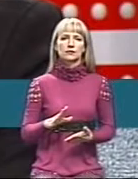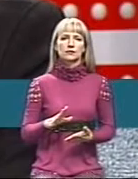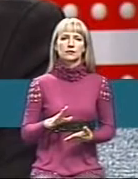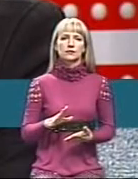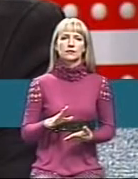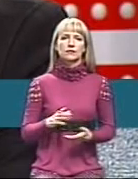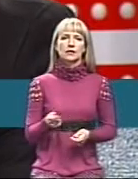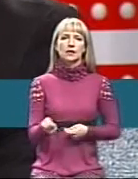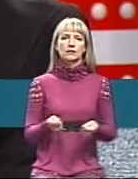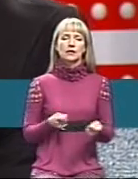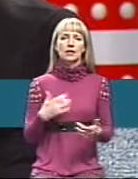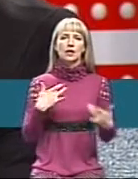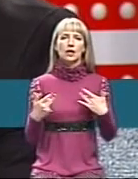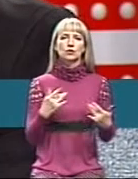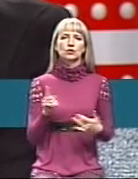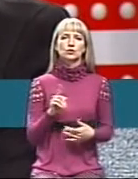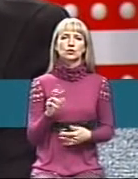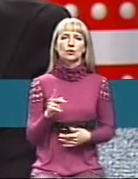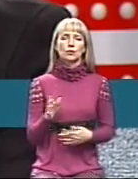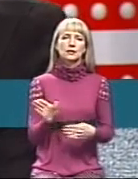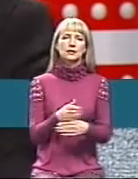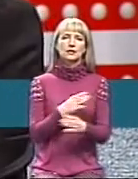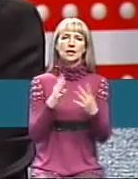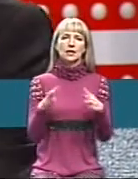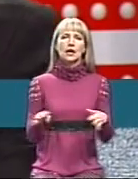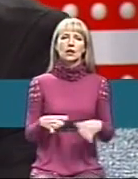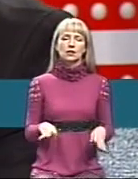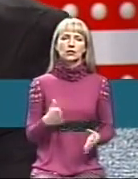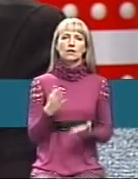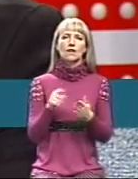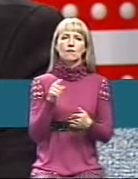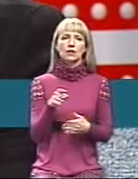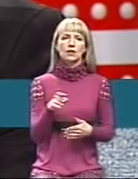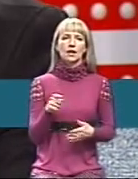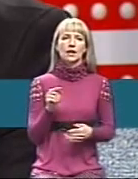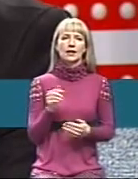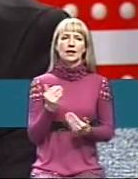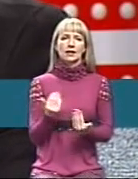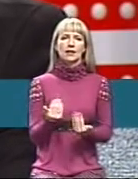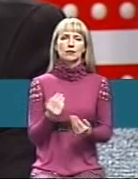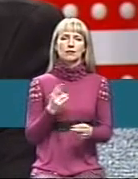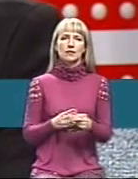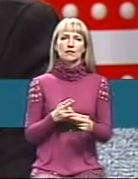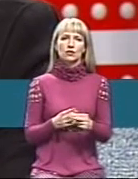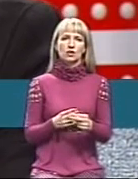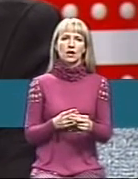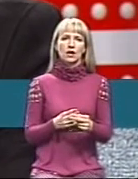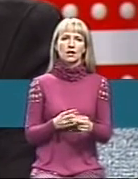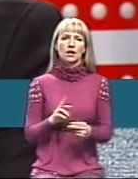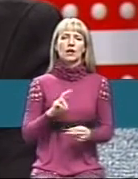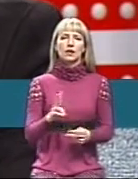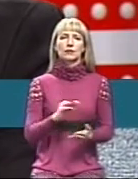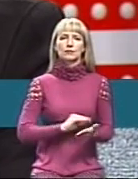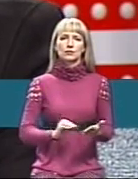мала б витримати адміністрація театру, аби знести ялинку, якщо вона їм навіть заважала, як